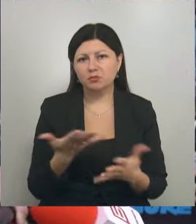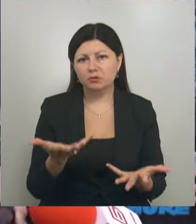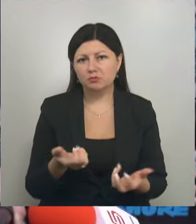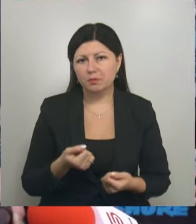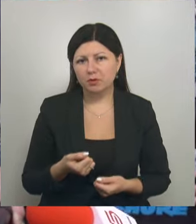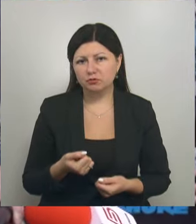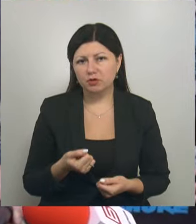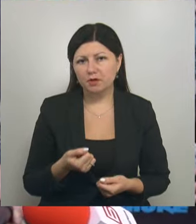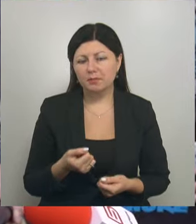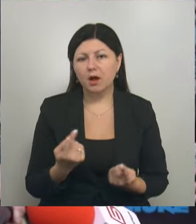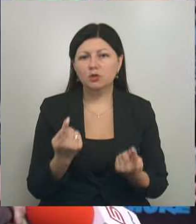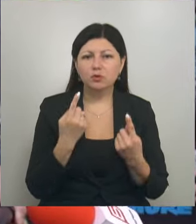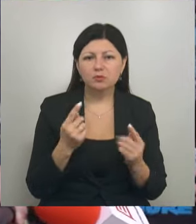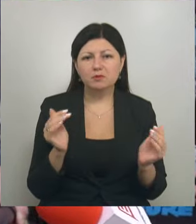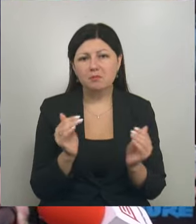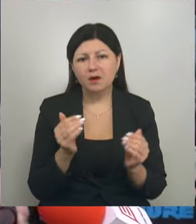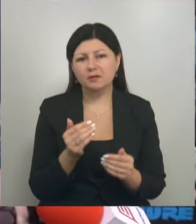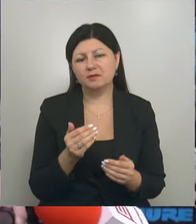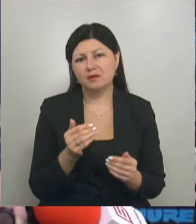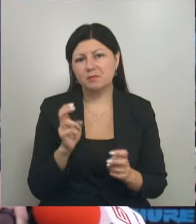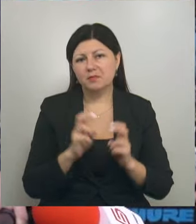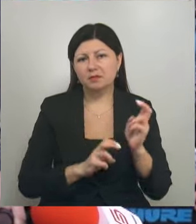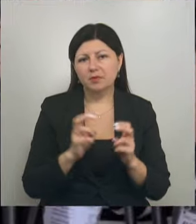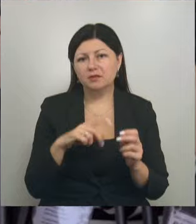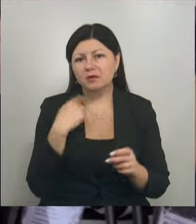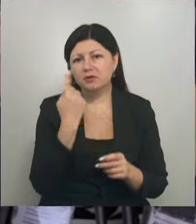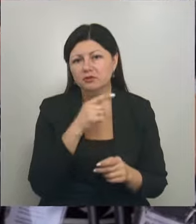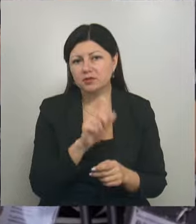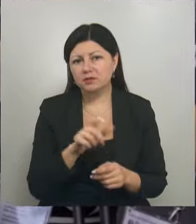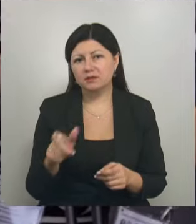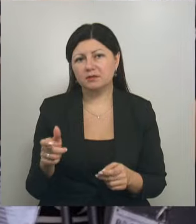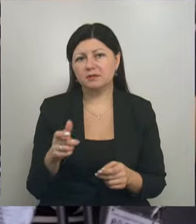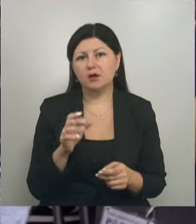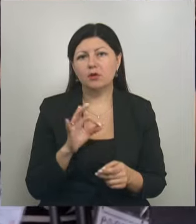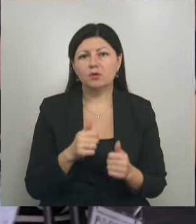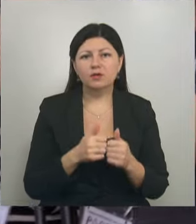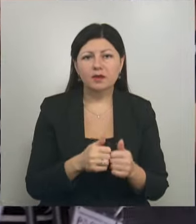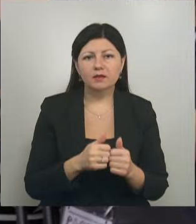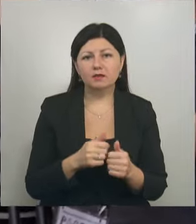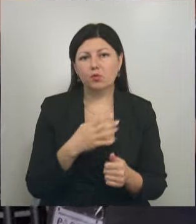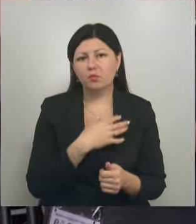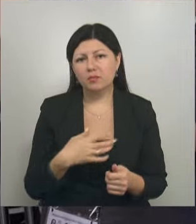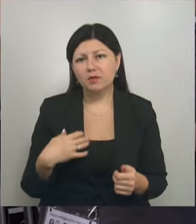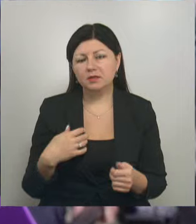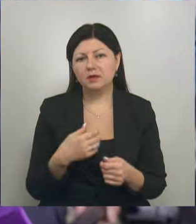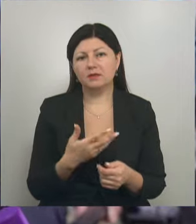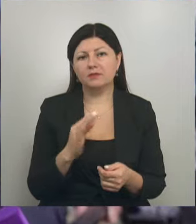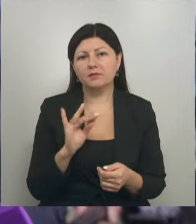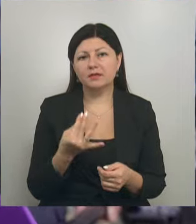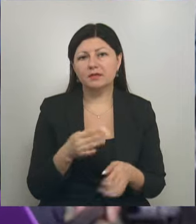получаем. От крупных и малых предприятий, от частных лиц, от коллег-губернаторов. И вот